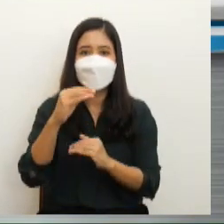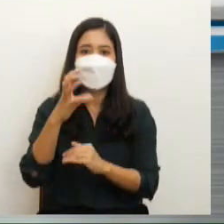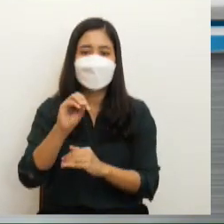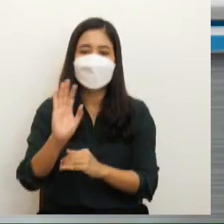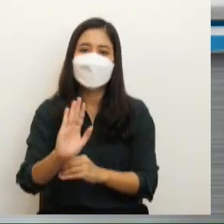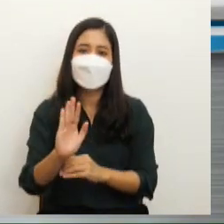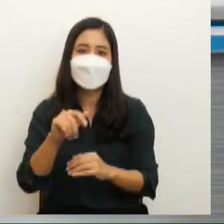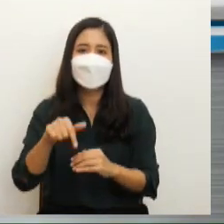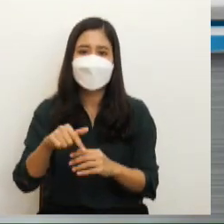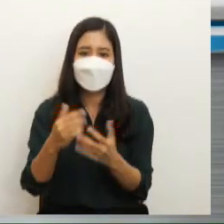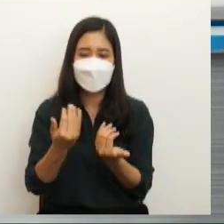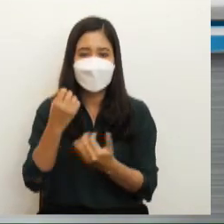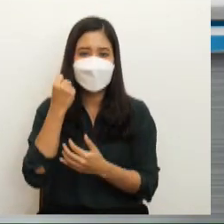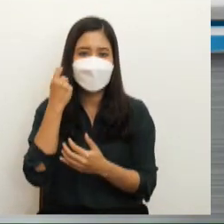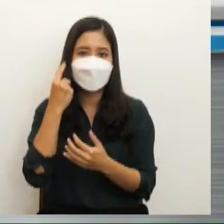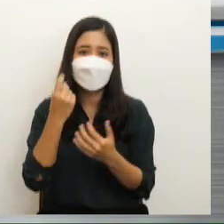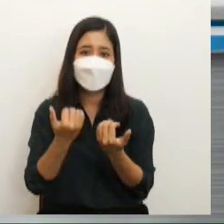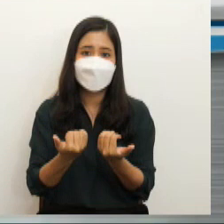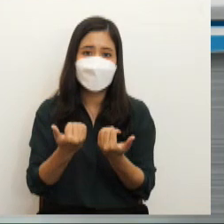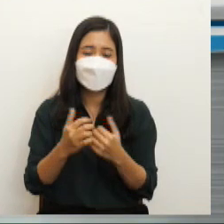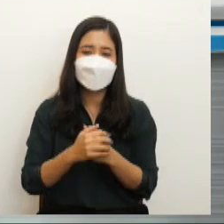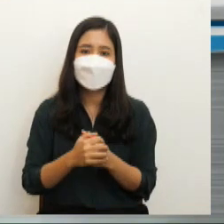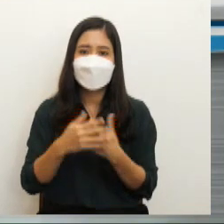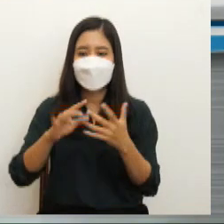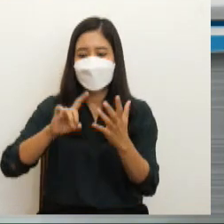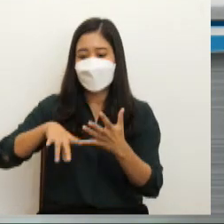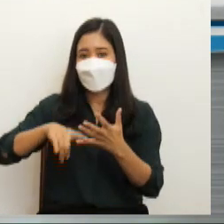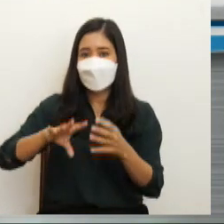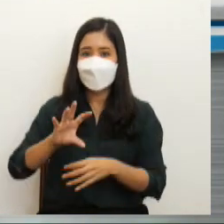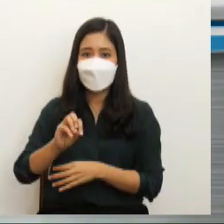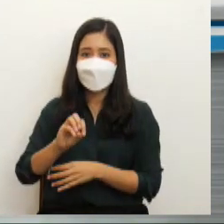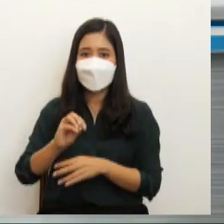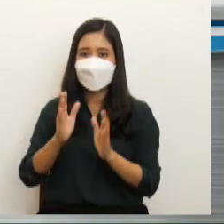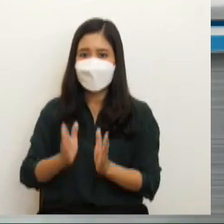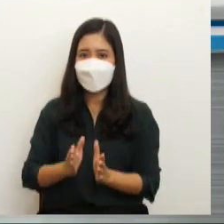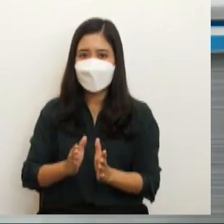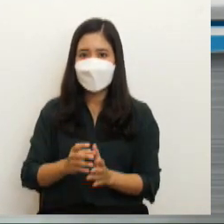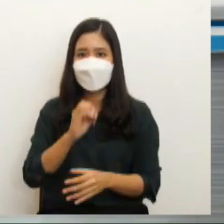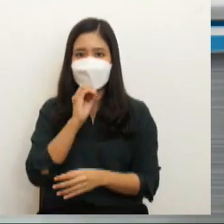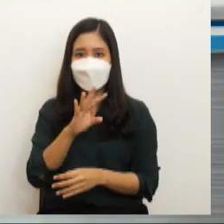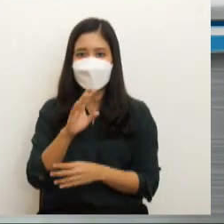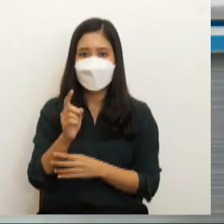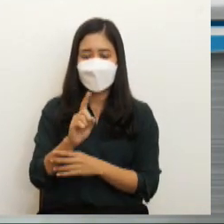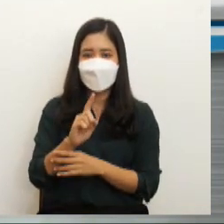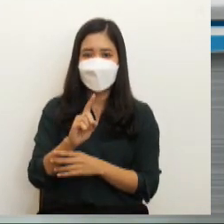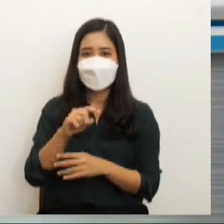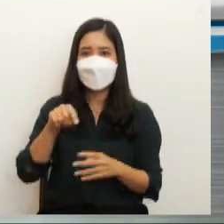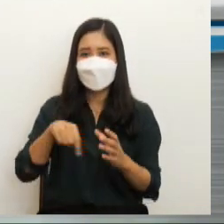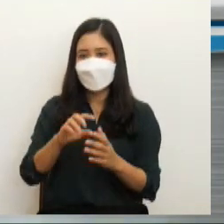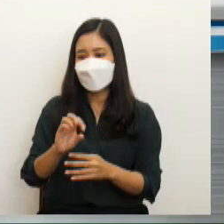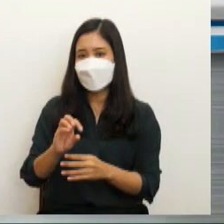เป็นน้องคนสุดท้ายคนที่50นะครับเพราะเนี่ย50คนคือตลอดเวลา ระยะเวลาช่วงประมาณ3เดือนเศษ